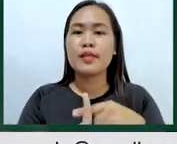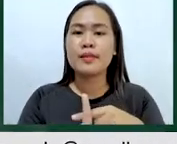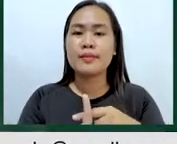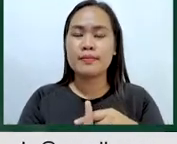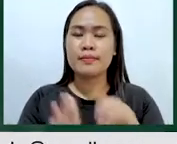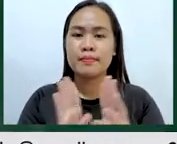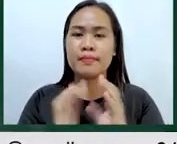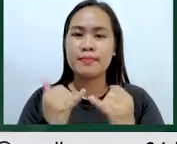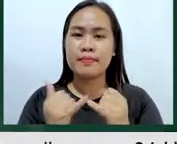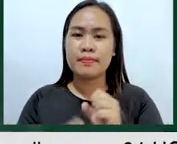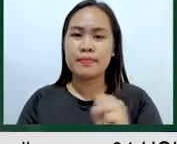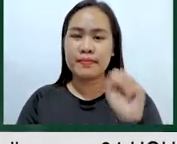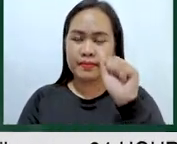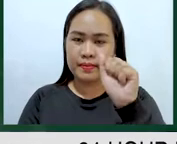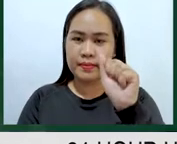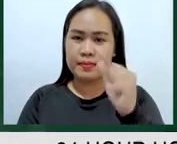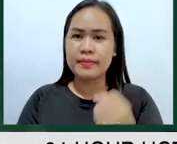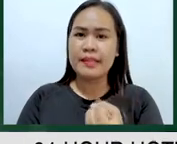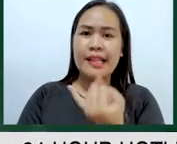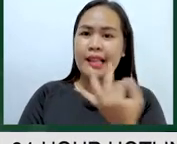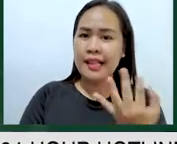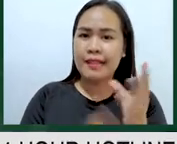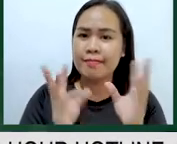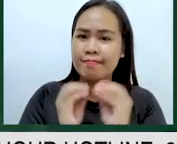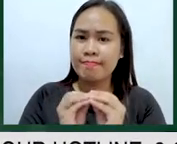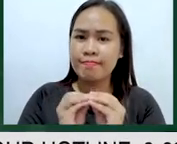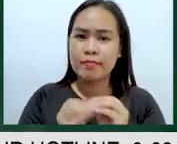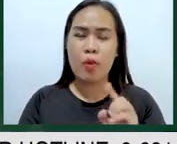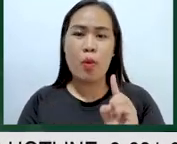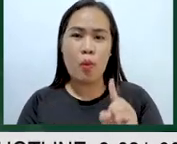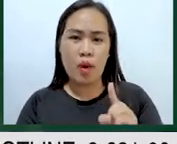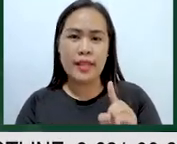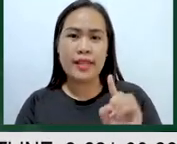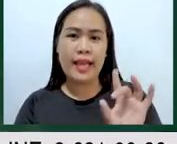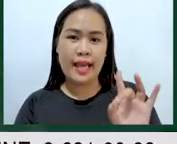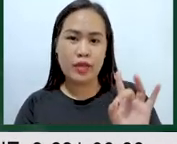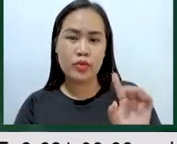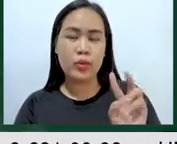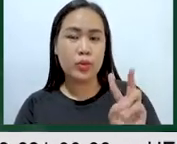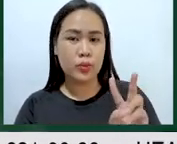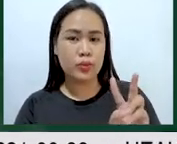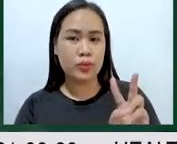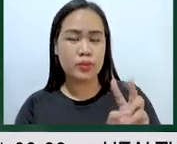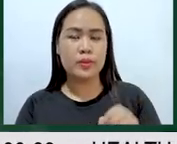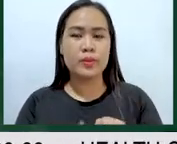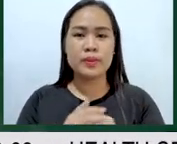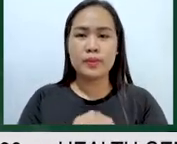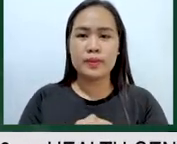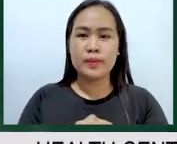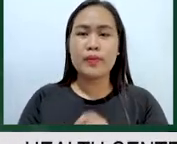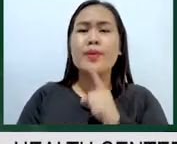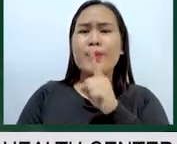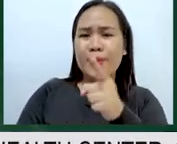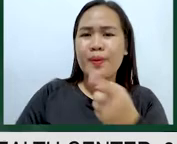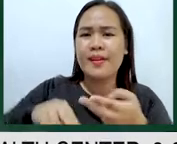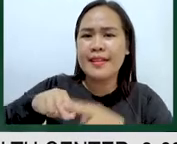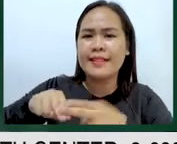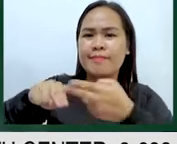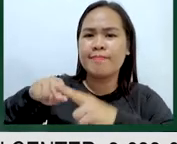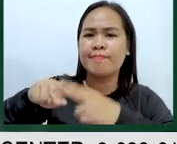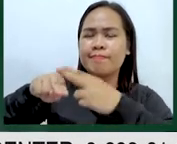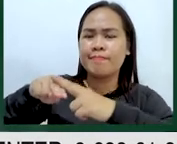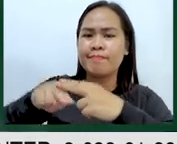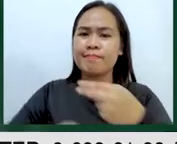COVID-19. So, as of September 16, 3 p.m. Okay, ang positive cases na po ng Barangay San Antonio is